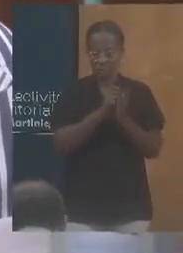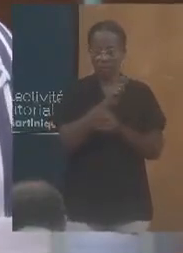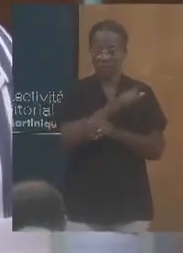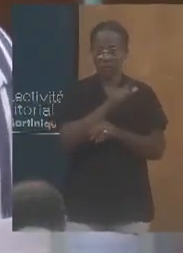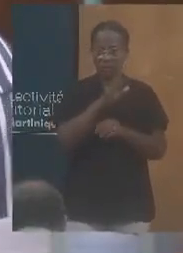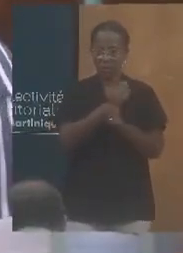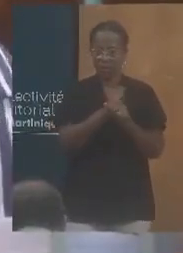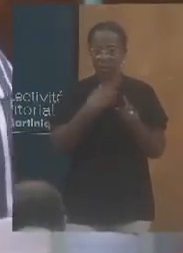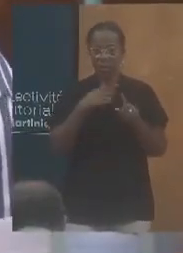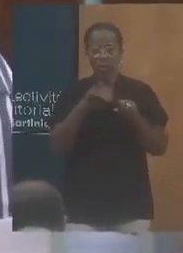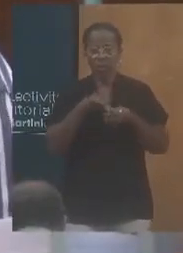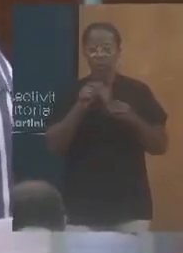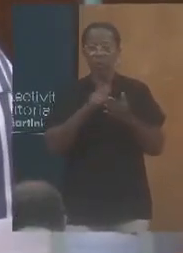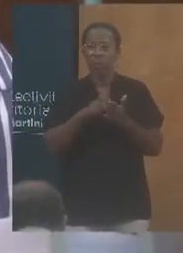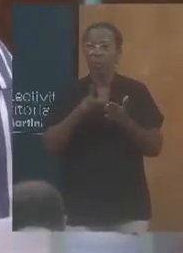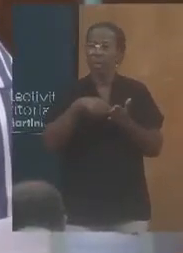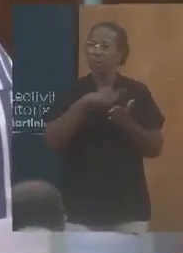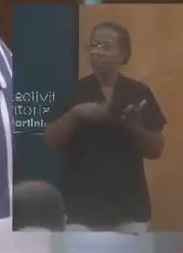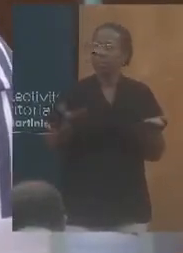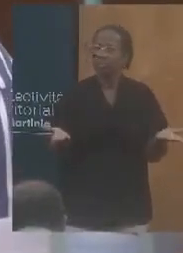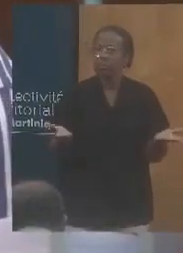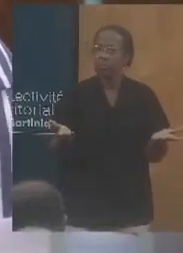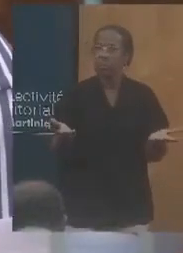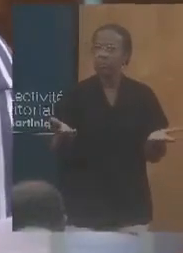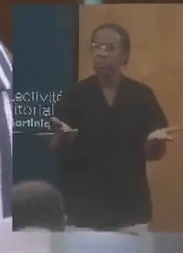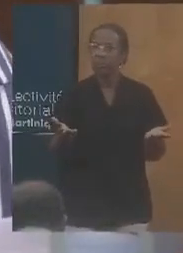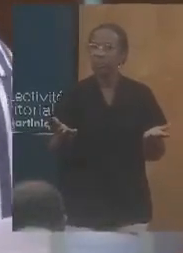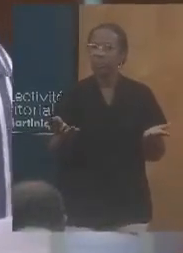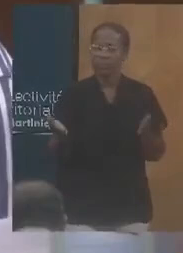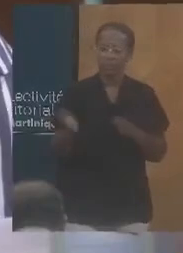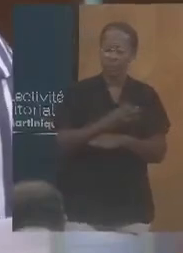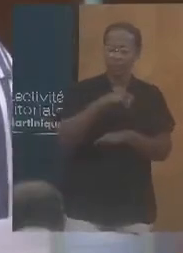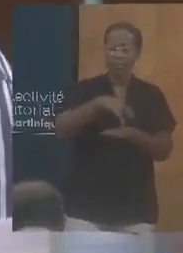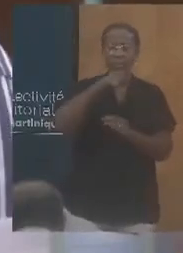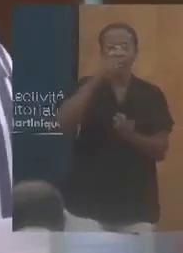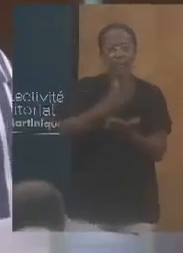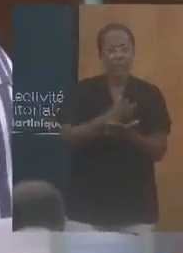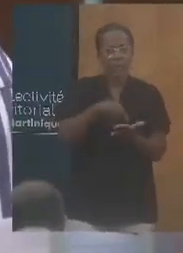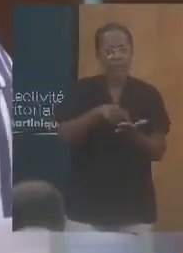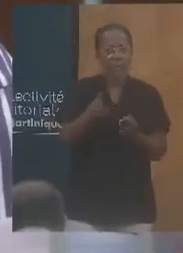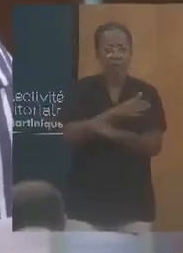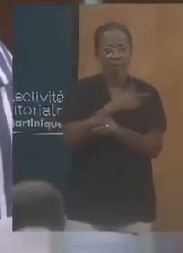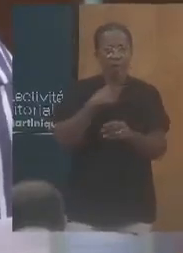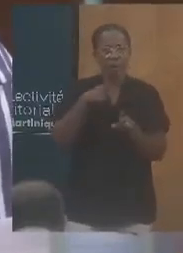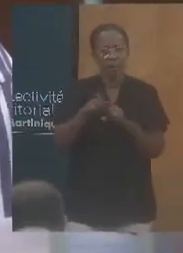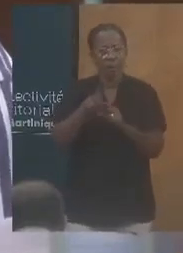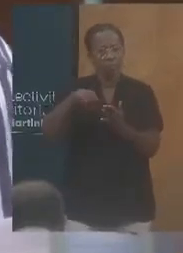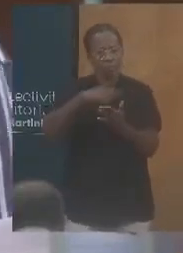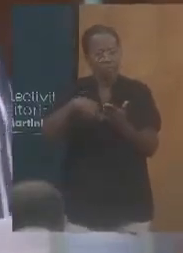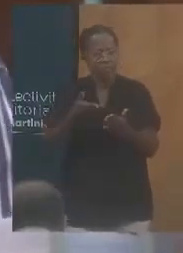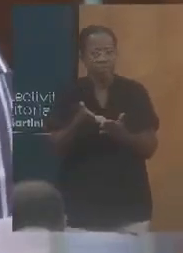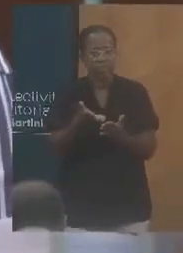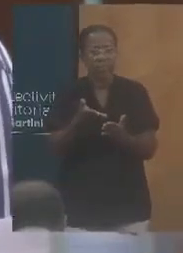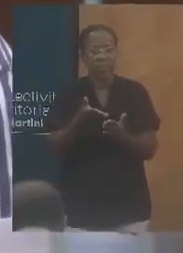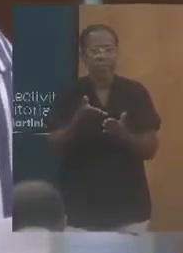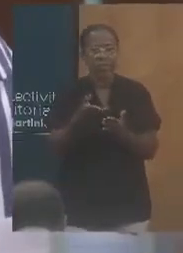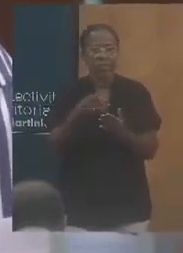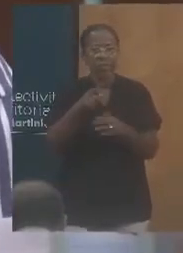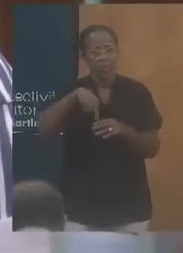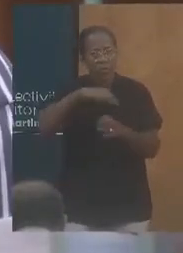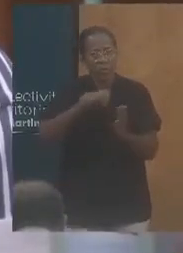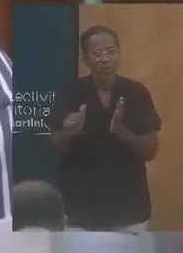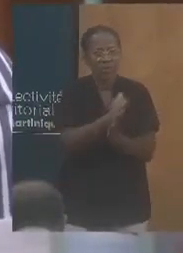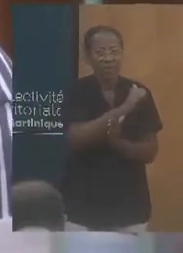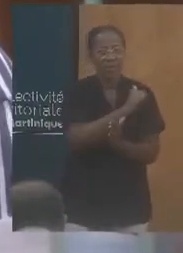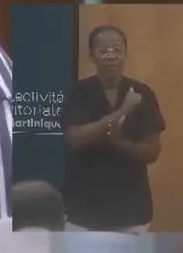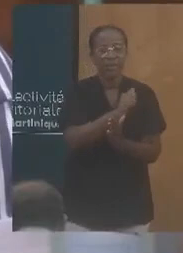est abrogé. Donc là où nous avions pris une décision, nous l'abrogeons. Donc nous effaçons la